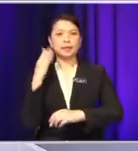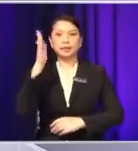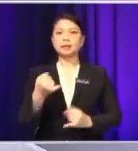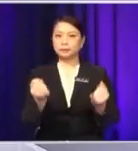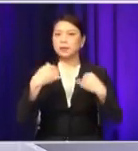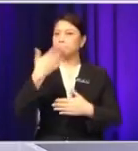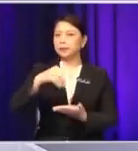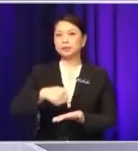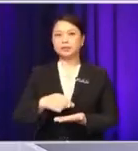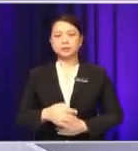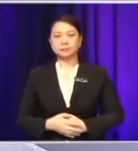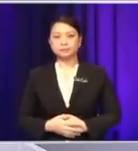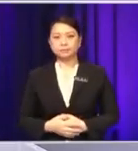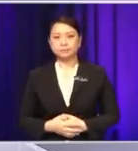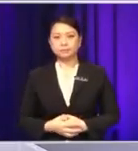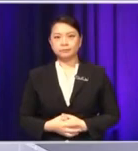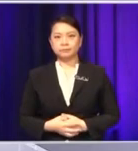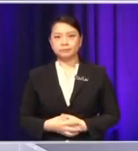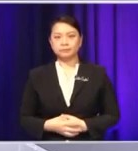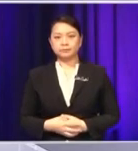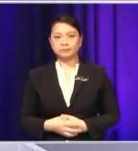lagi selepas ini. Terima kasih.